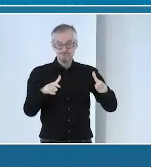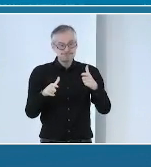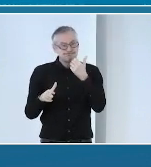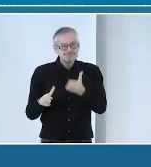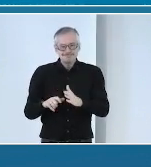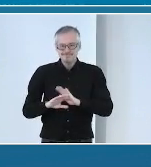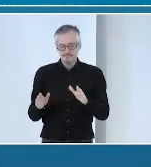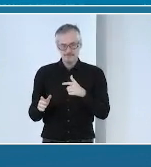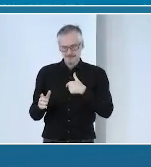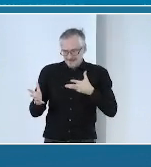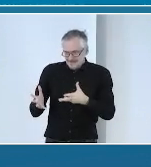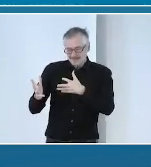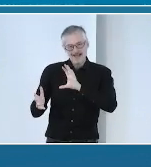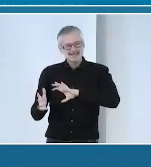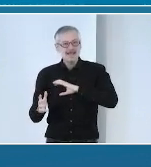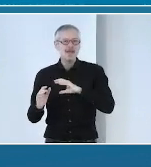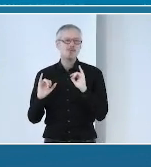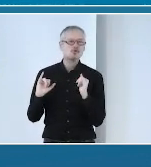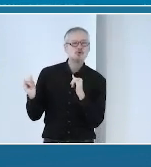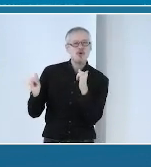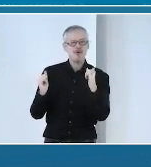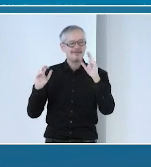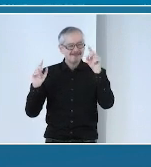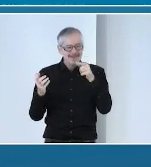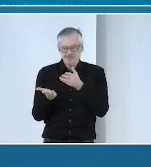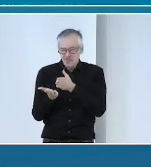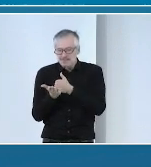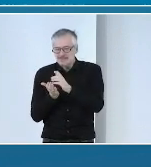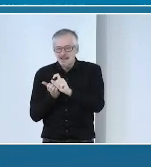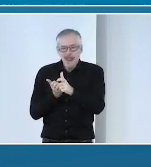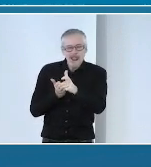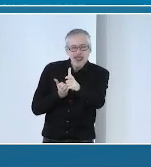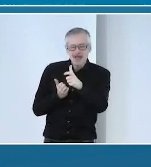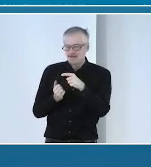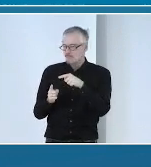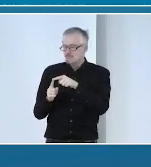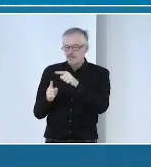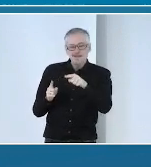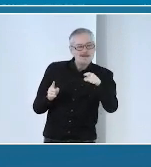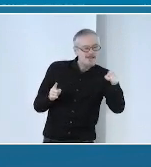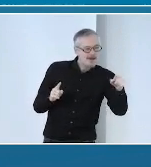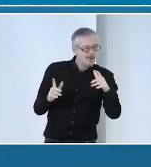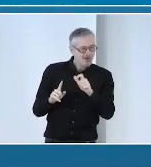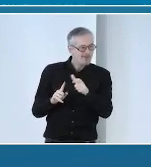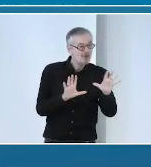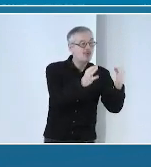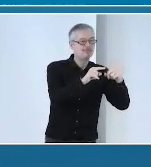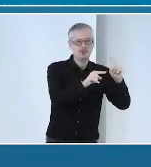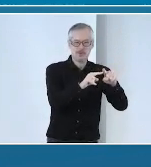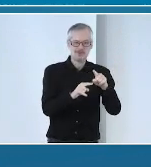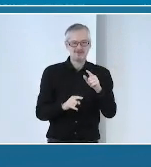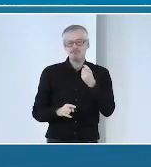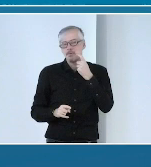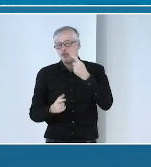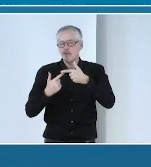en essayant de les amuser, en faisant un jeu de piste, etc., en les accompagnant, mais vraiment, hein, que ça a pu s'améliorer. Et